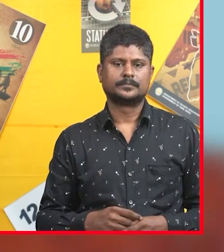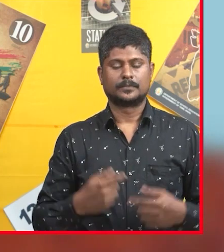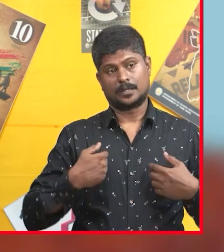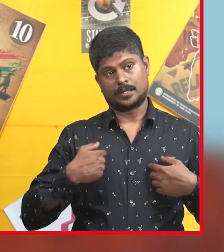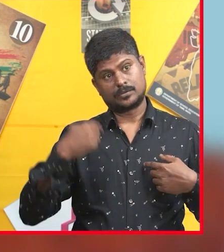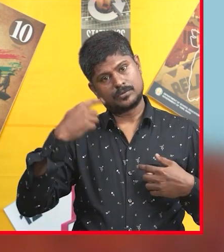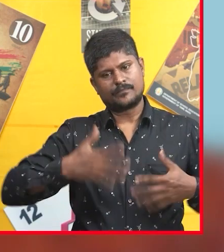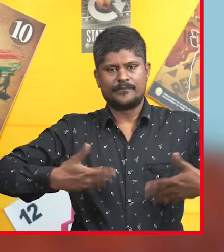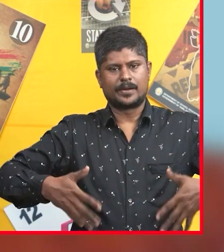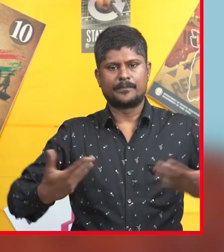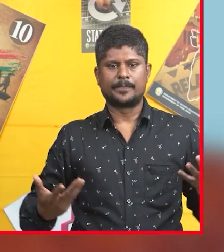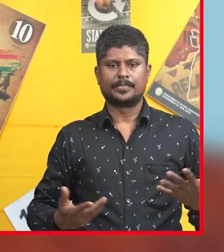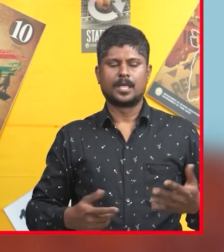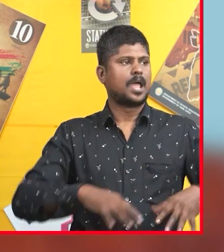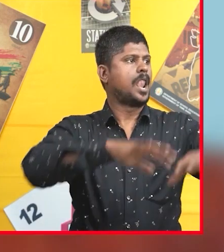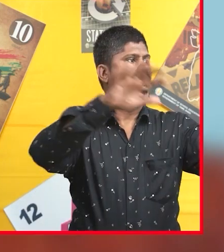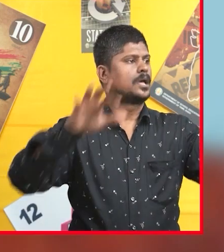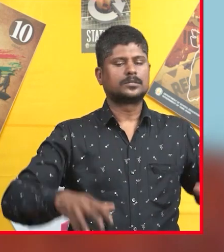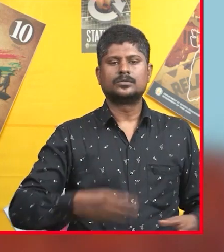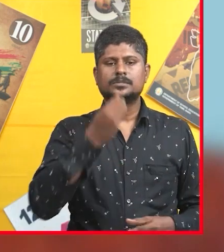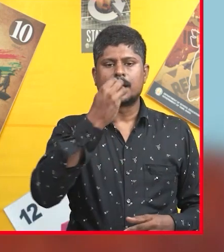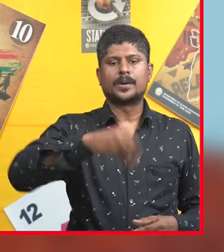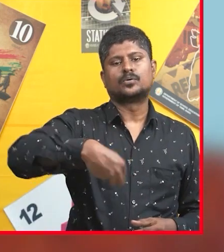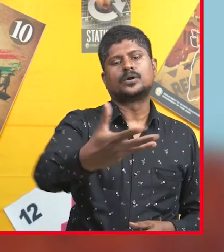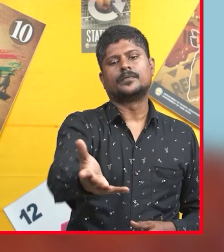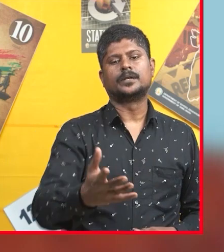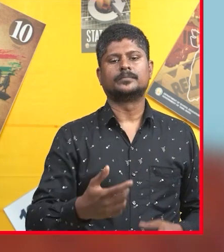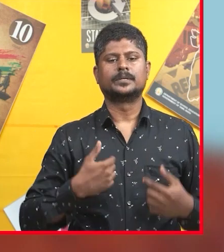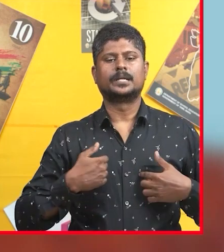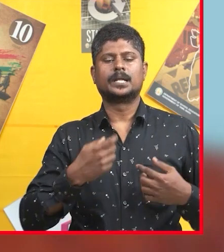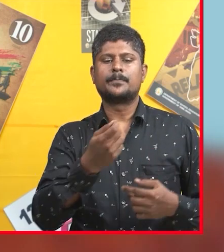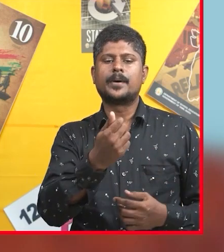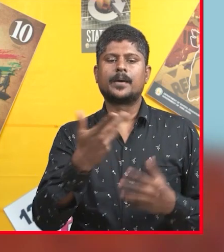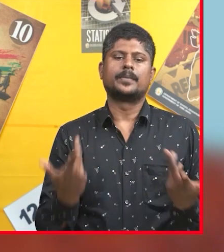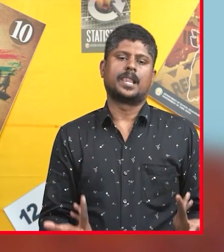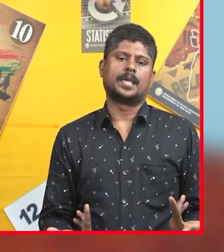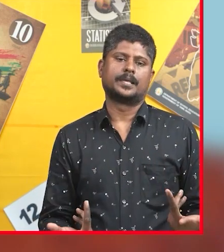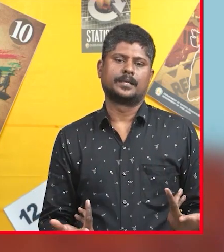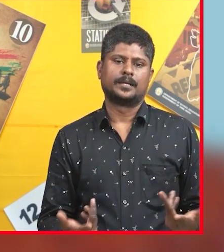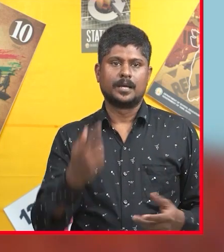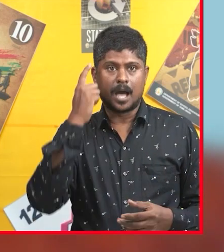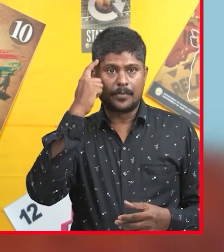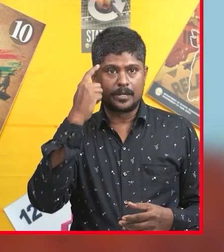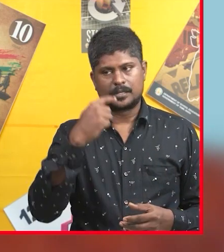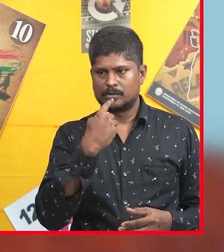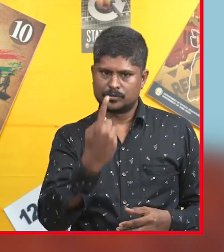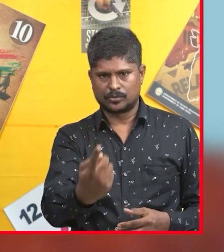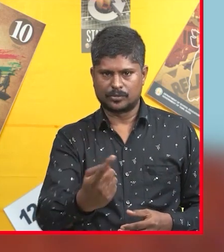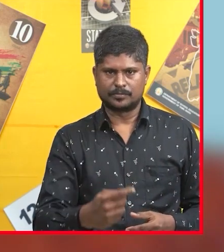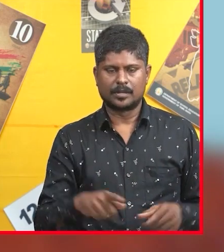தான் ஆசை நிறைய பேருக்கு விருந்து கொடுக்கணும்னு, ஆனா என்ன என்கிட்ட பணம் தான் இல்லை அப்படின்னு நீங்க சொல்வீங்க